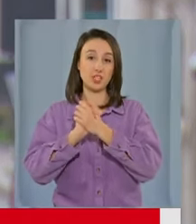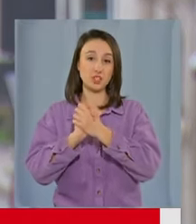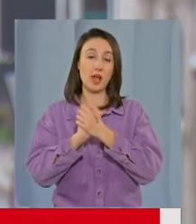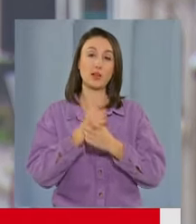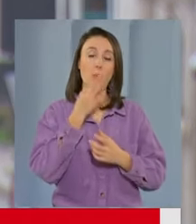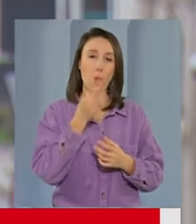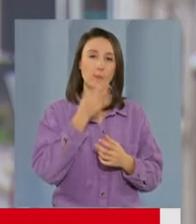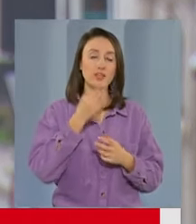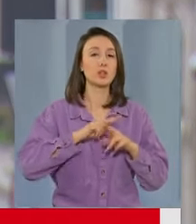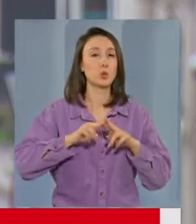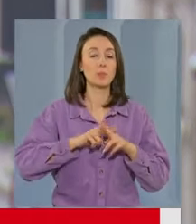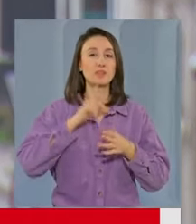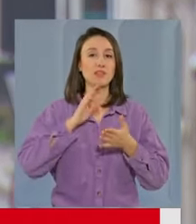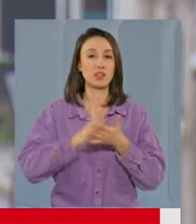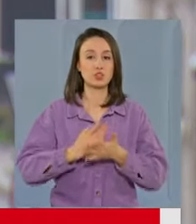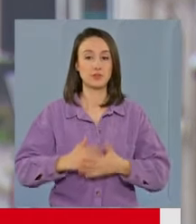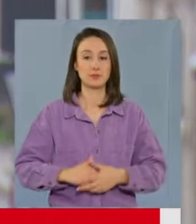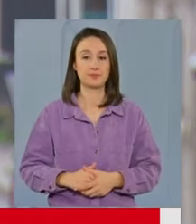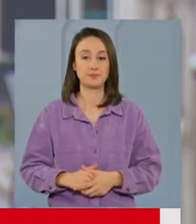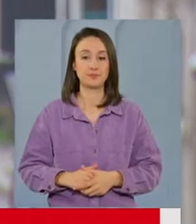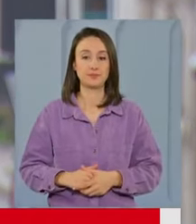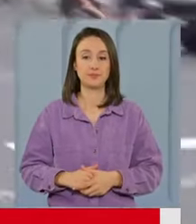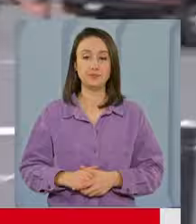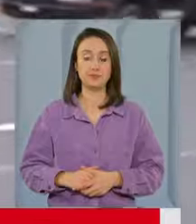au comentat pe larg decizia în cazul Simonei Halep.